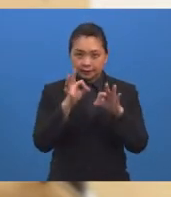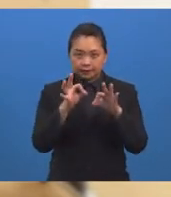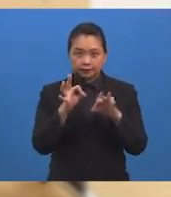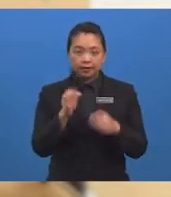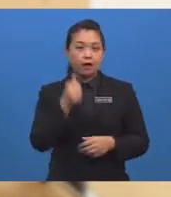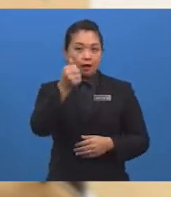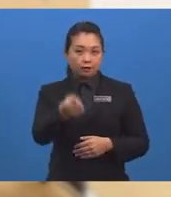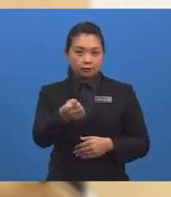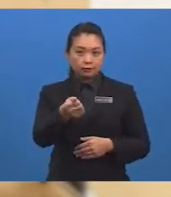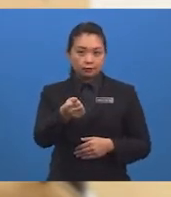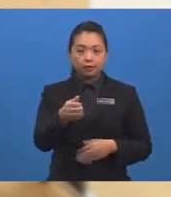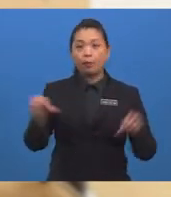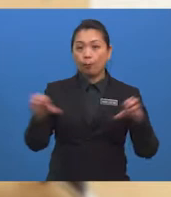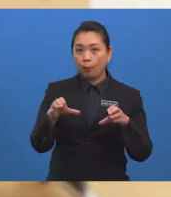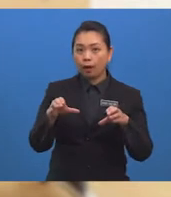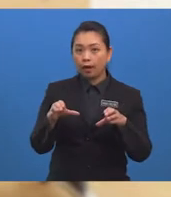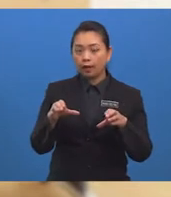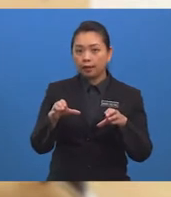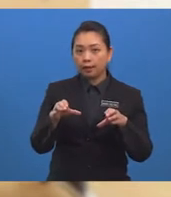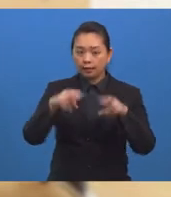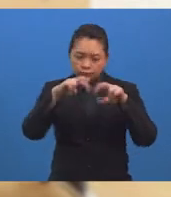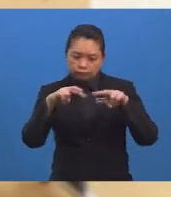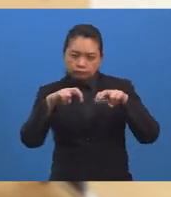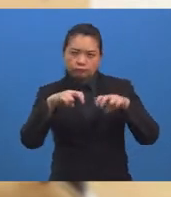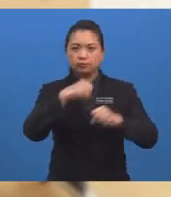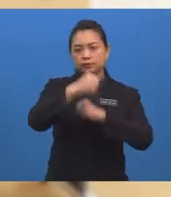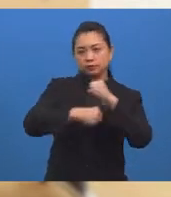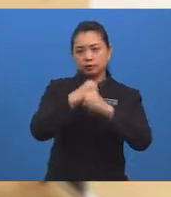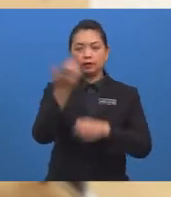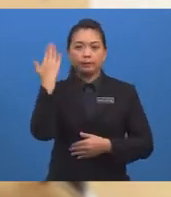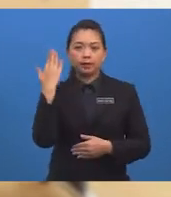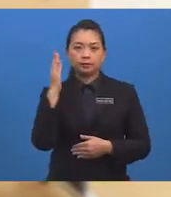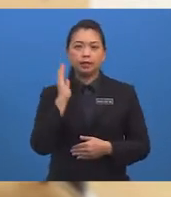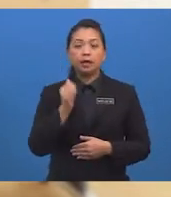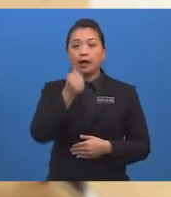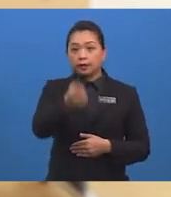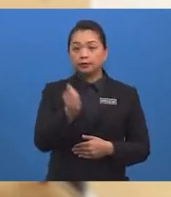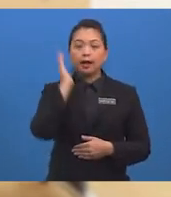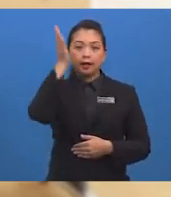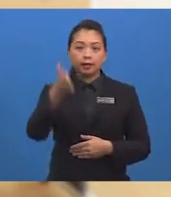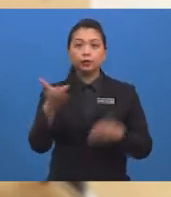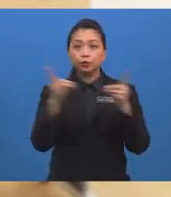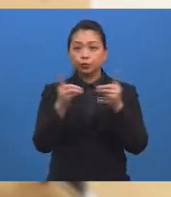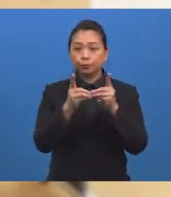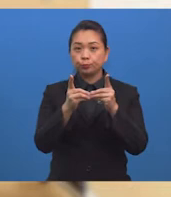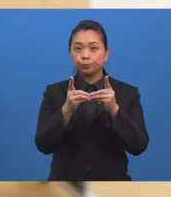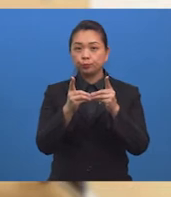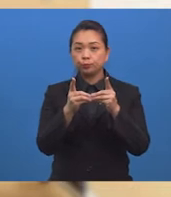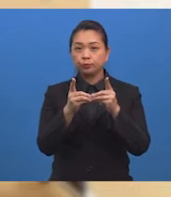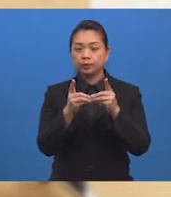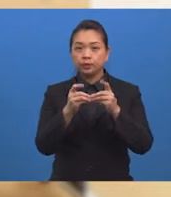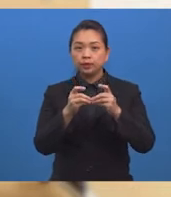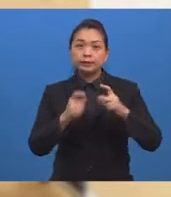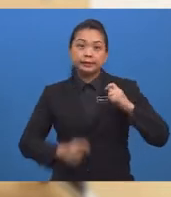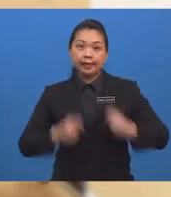Sekiranya anda membuat analisis soalan tahun-tahun lepas, anda akan menjumpai trend soalan yang secara